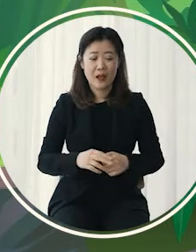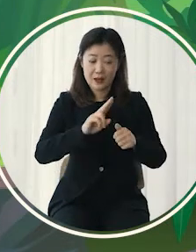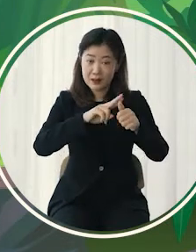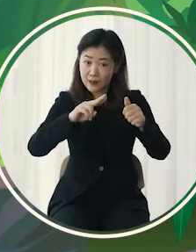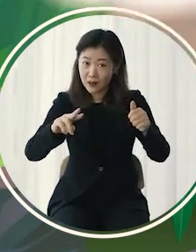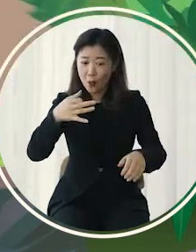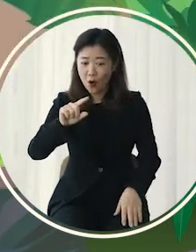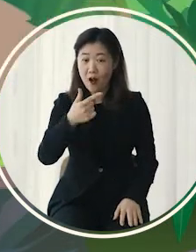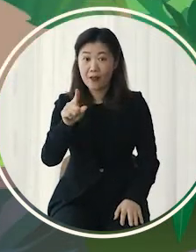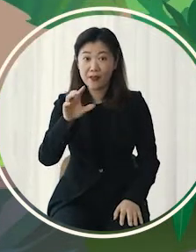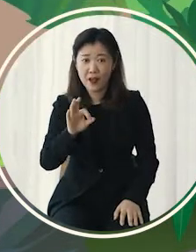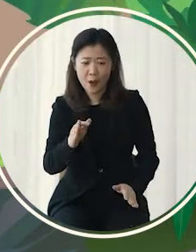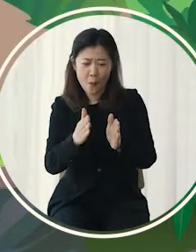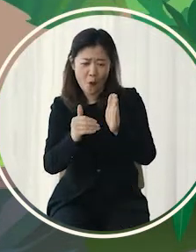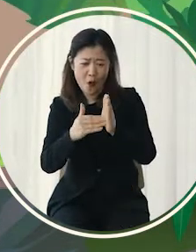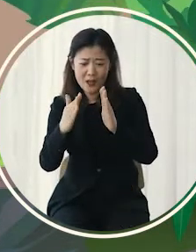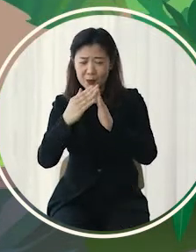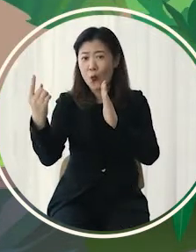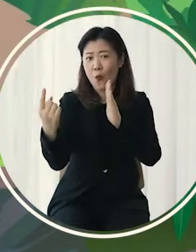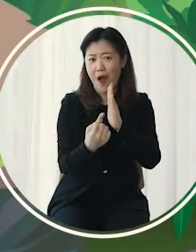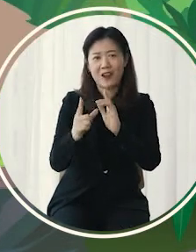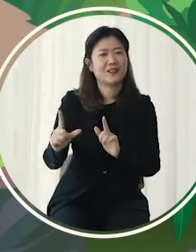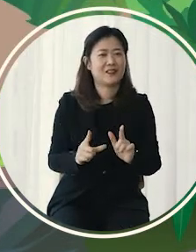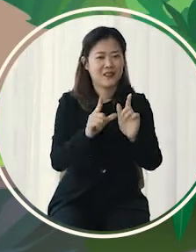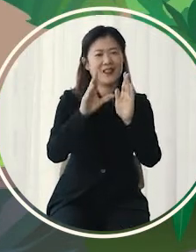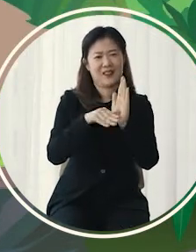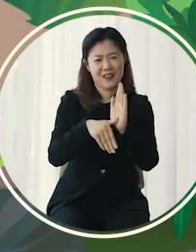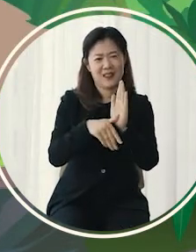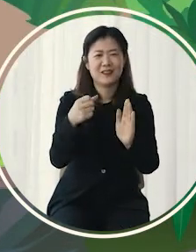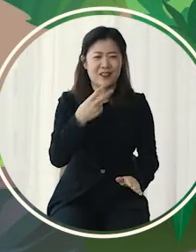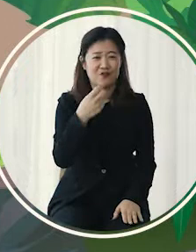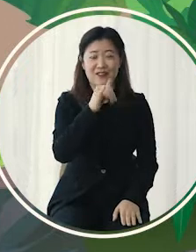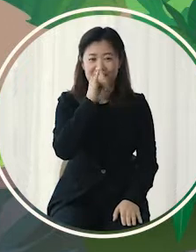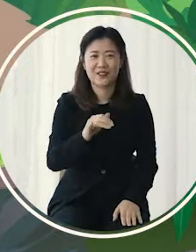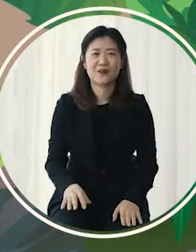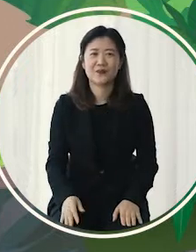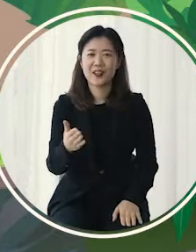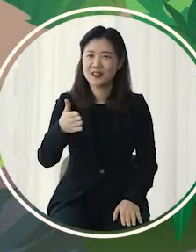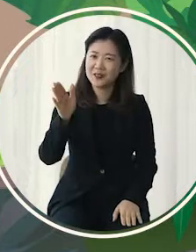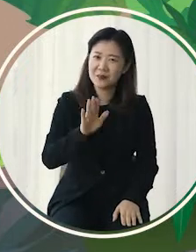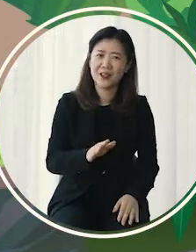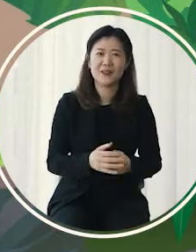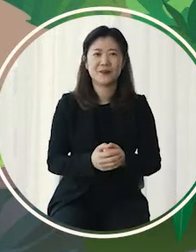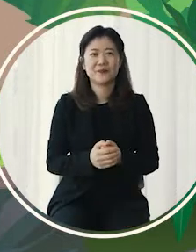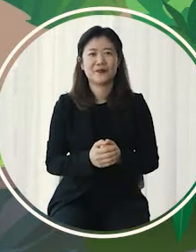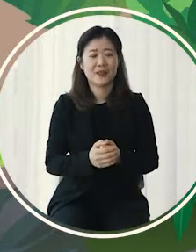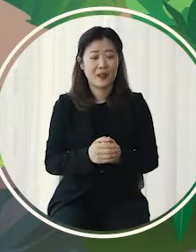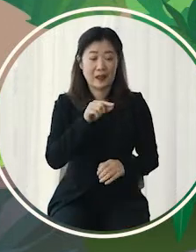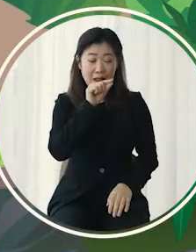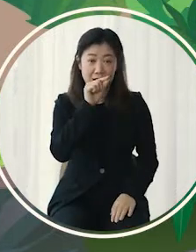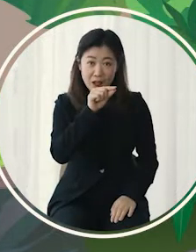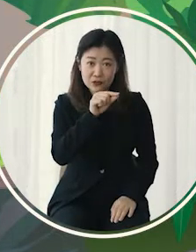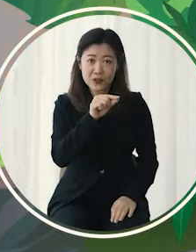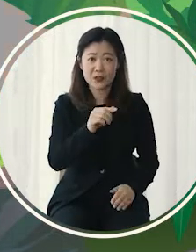하늘다람쥐나 원앙이 몰래 둥지 속으로 들어가 사는 경우도 자주 있는 일이죠. 하지만 까막 딱따구리와